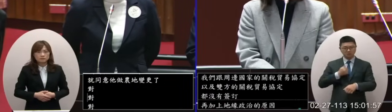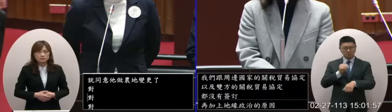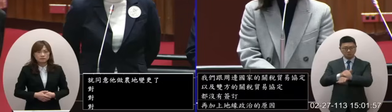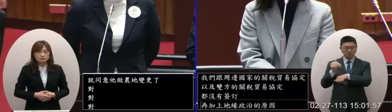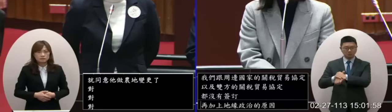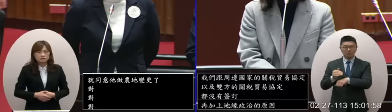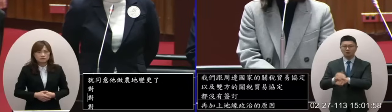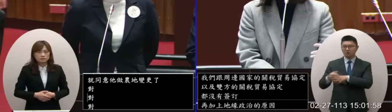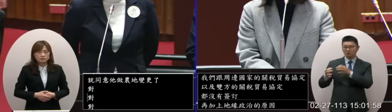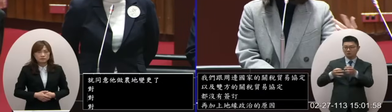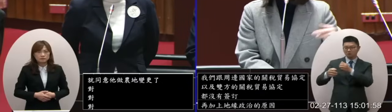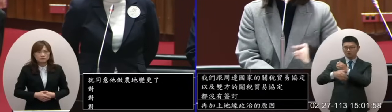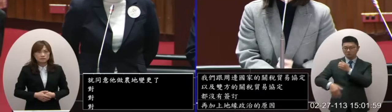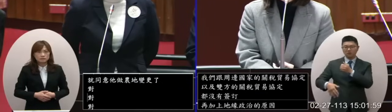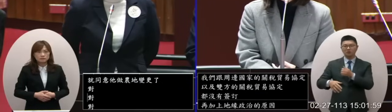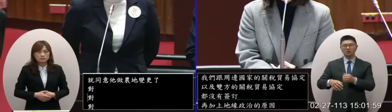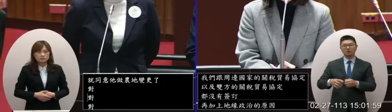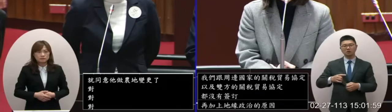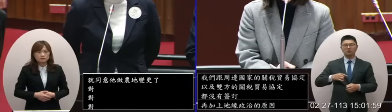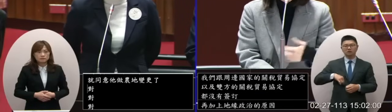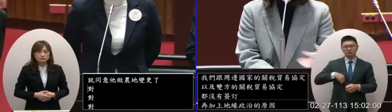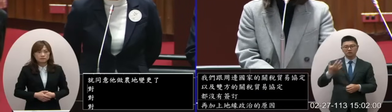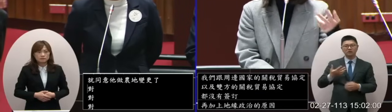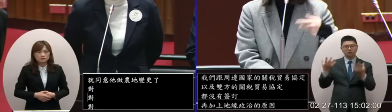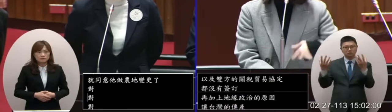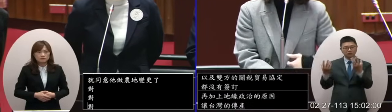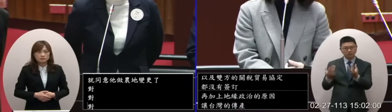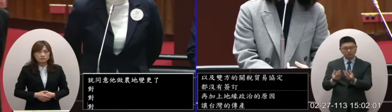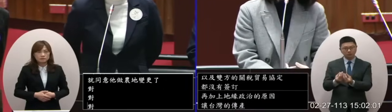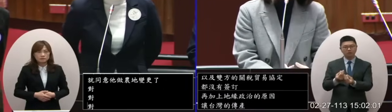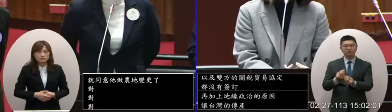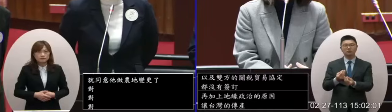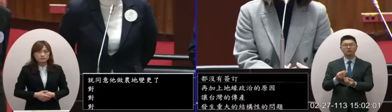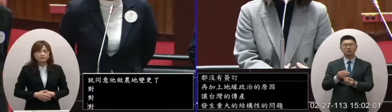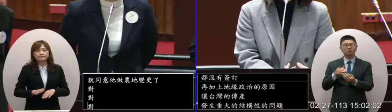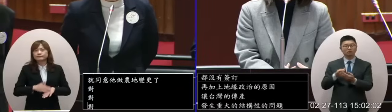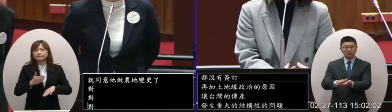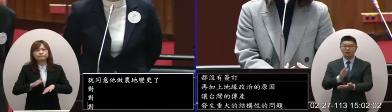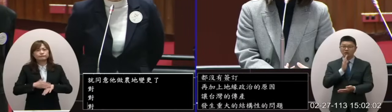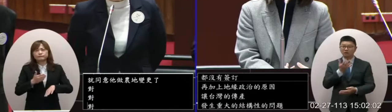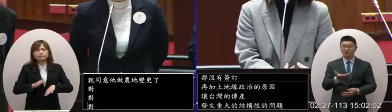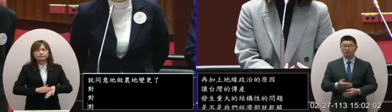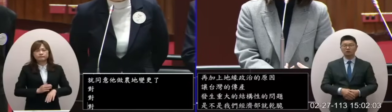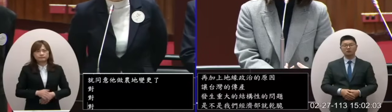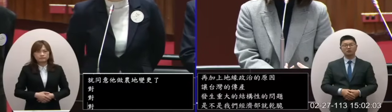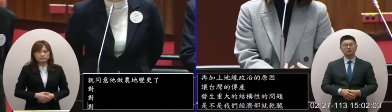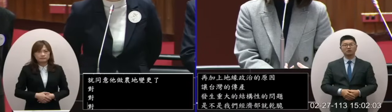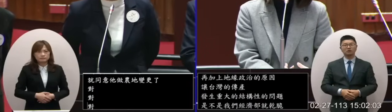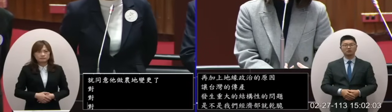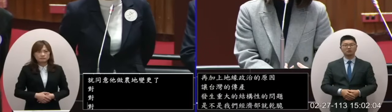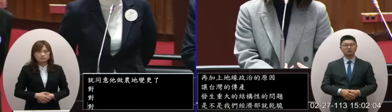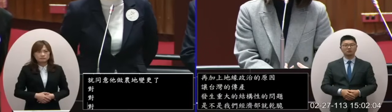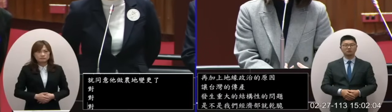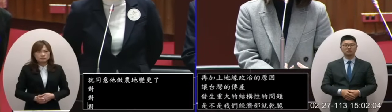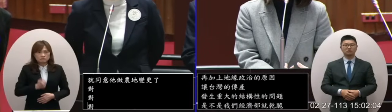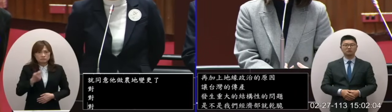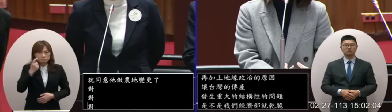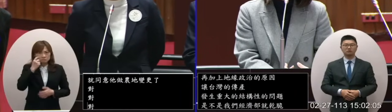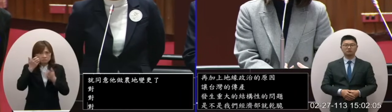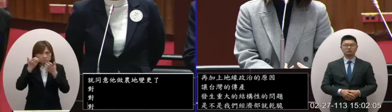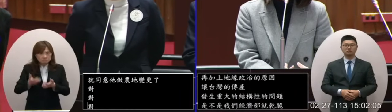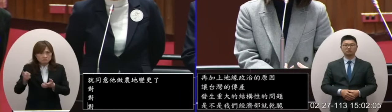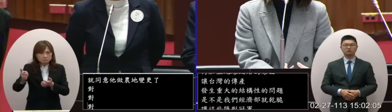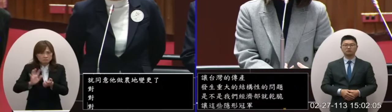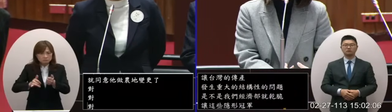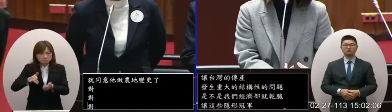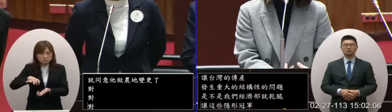些船产让他们自然淘汰，就没有办法有生活的？ 不会不会，绝对不会哈，我们其实非常重视委